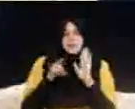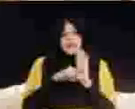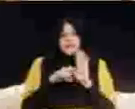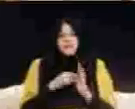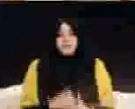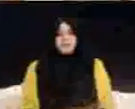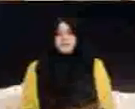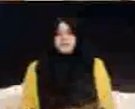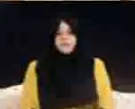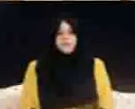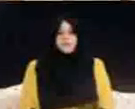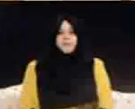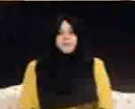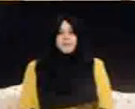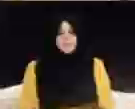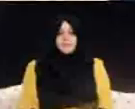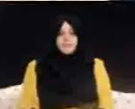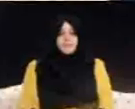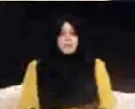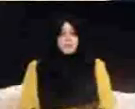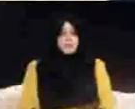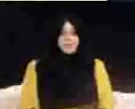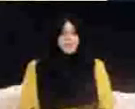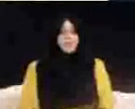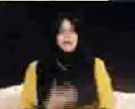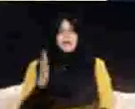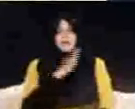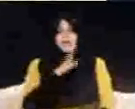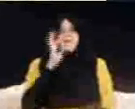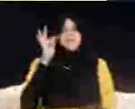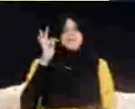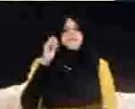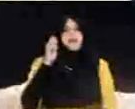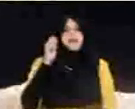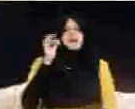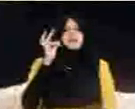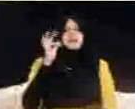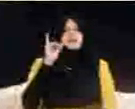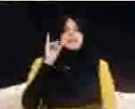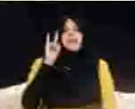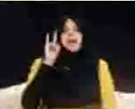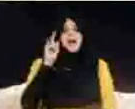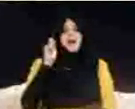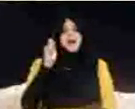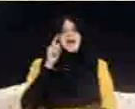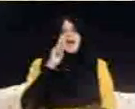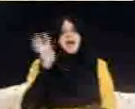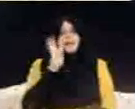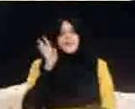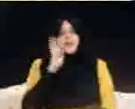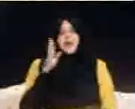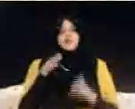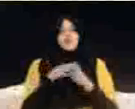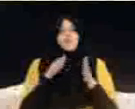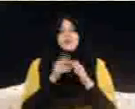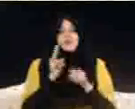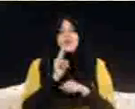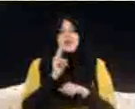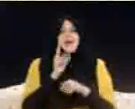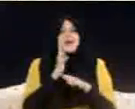فيك. إذا فتيحة من عين دفلة تسأل عن الرواتب، اثنين قبل الظهر واثنين بعد